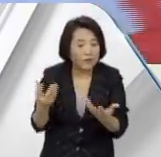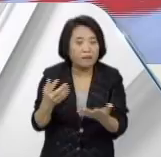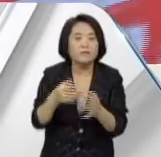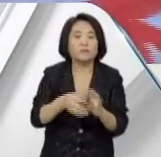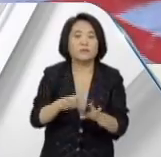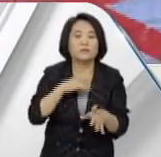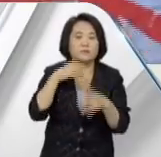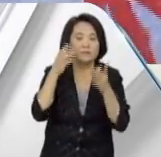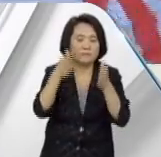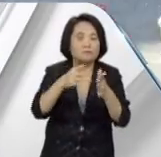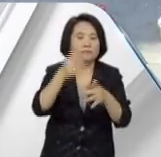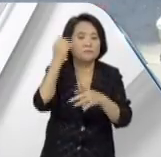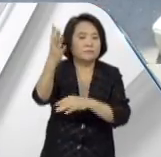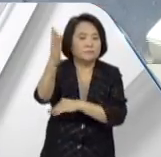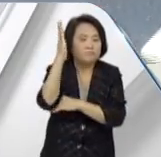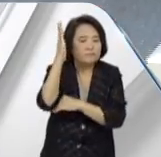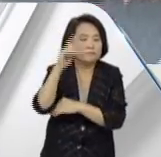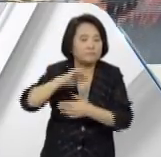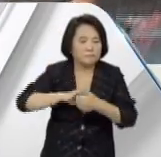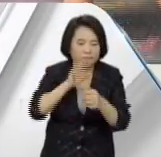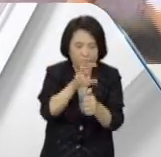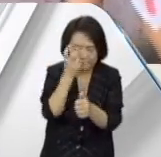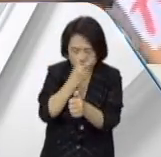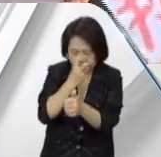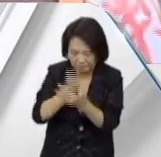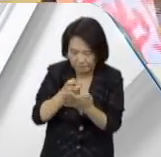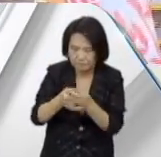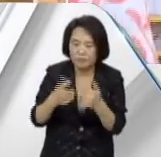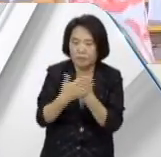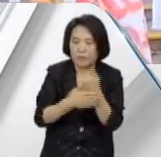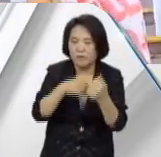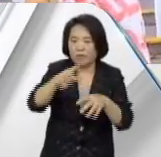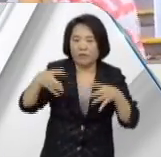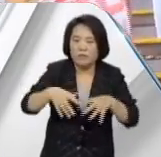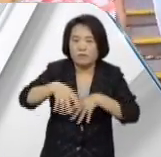来保障民众是否有行权利。还是新闻请转前奏，台报头。